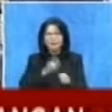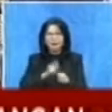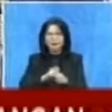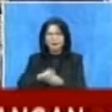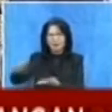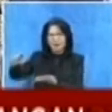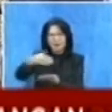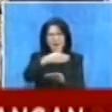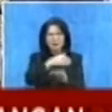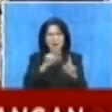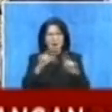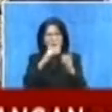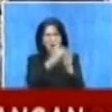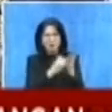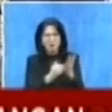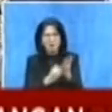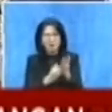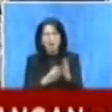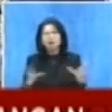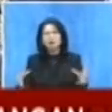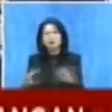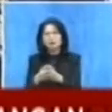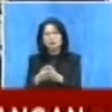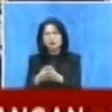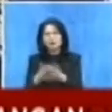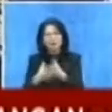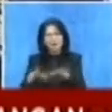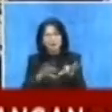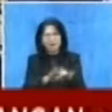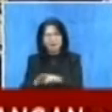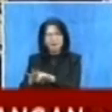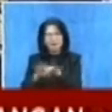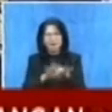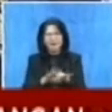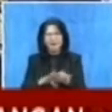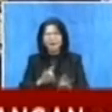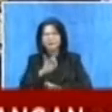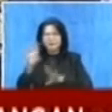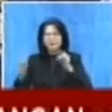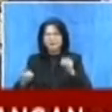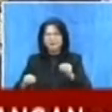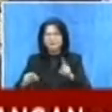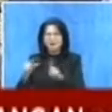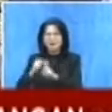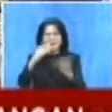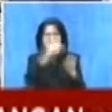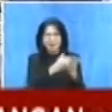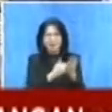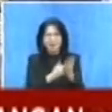terpadu kesejahteraan sosial di TKS dan mensinergikan dengan berbagai data